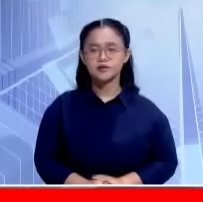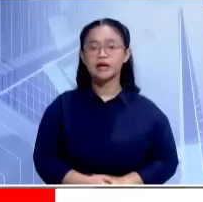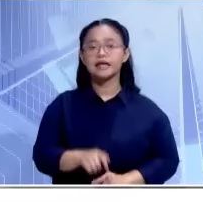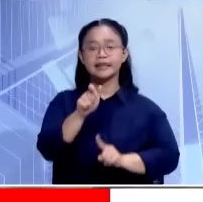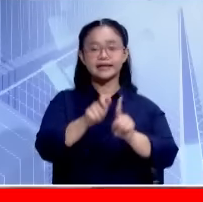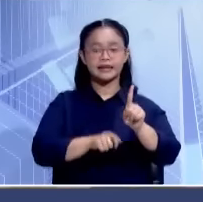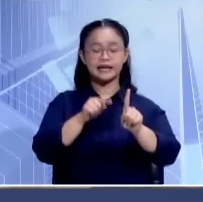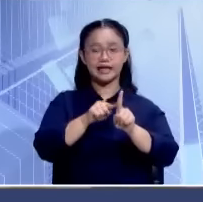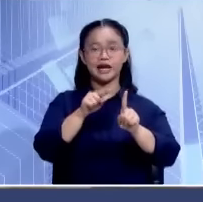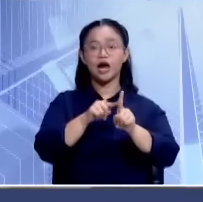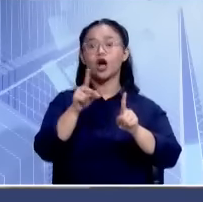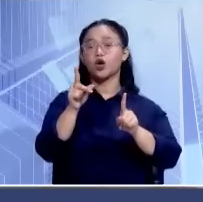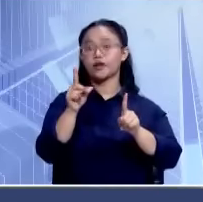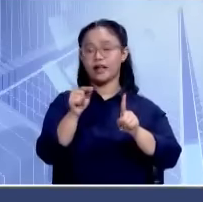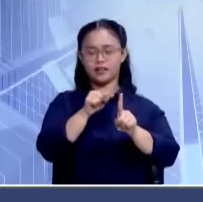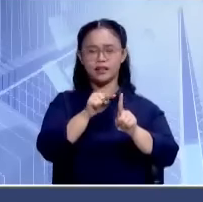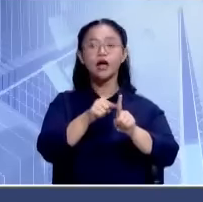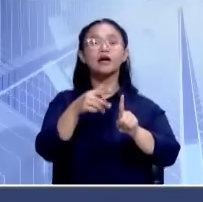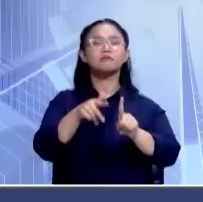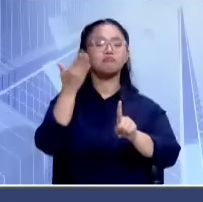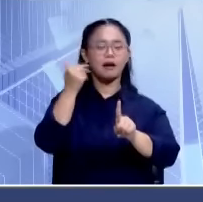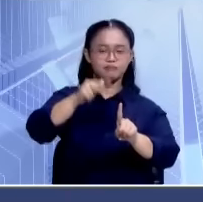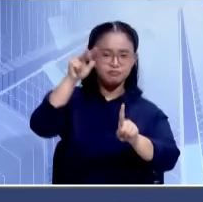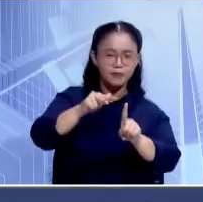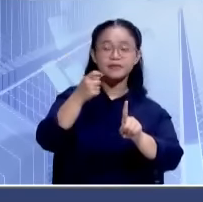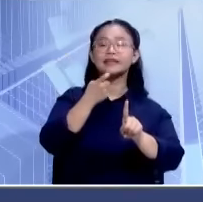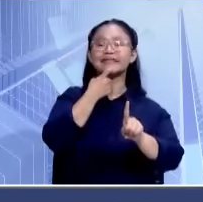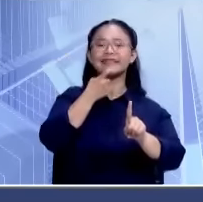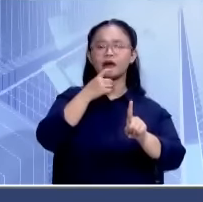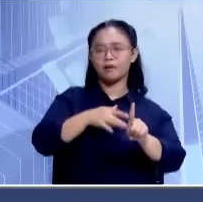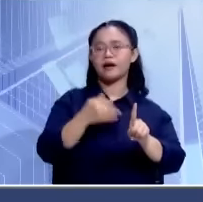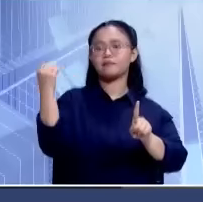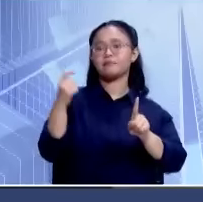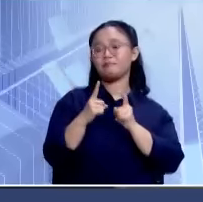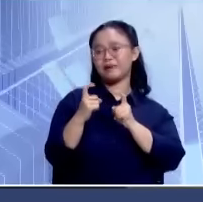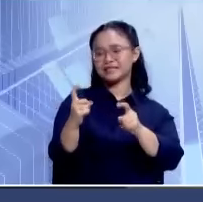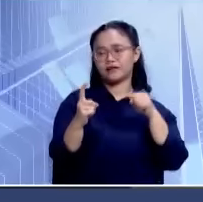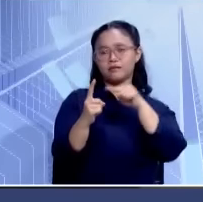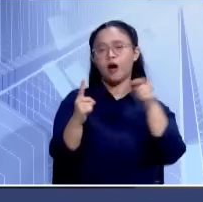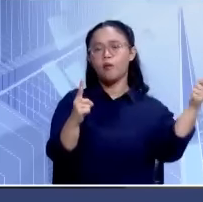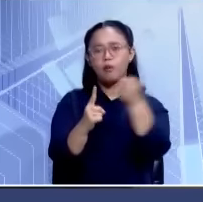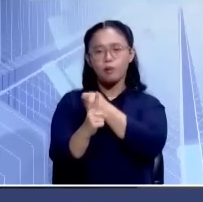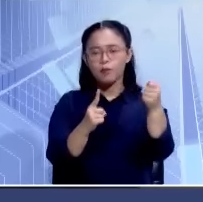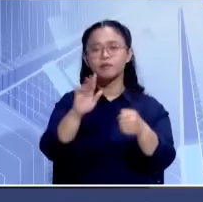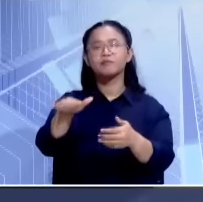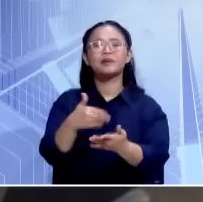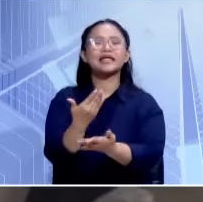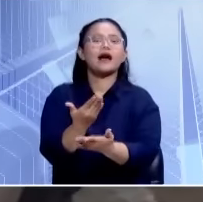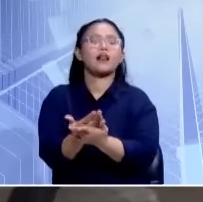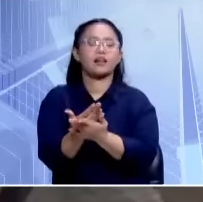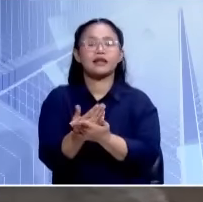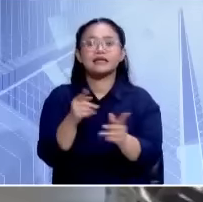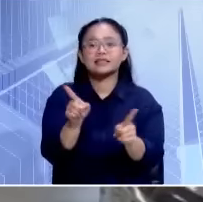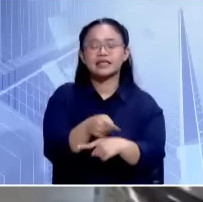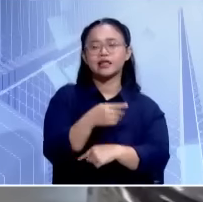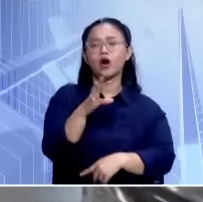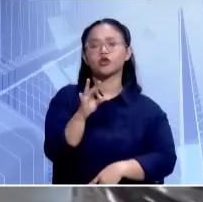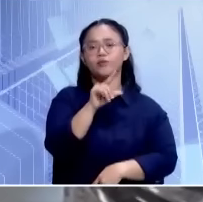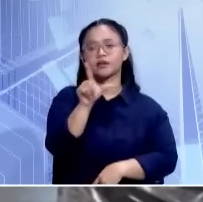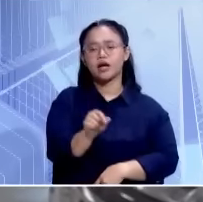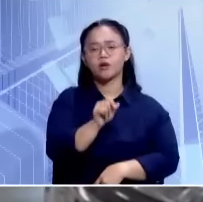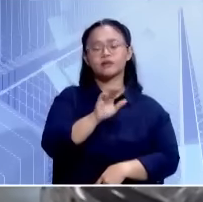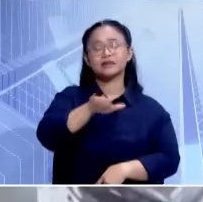Gregorius Ronald Tanur telah ditetapkan sebagai tersangka penganiayaan sang kekasih hingga meninggal dunia pada Oktober 2023.